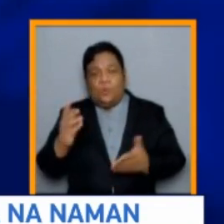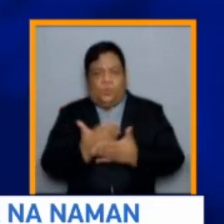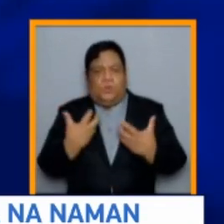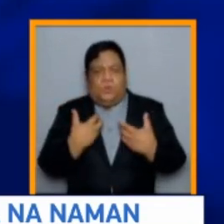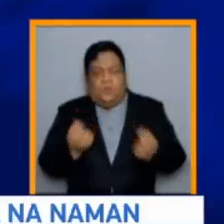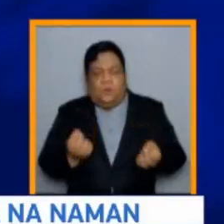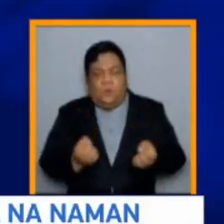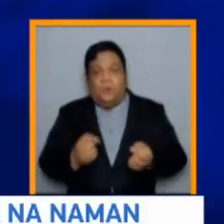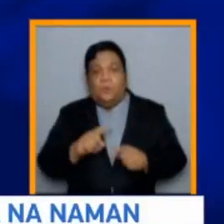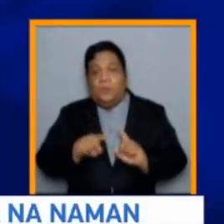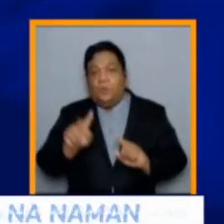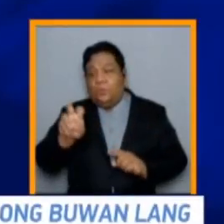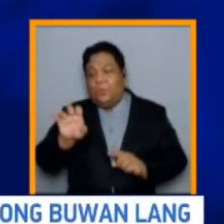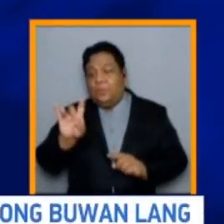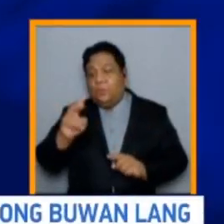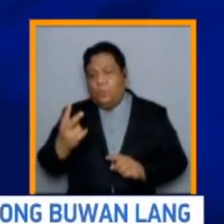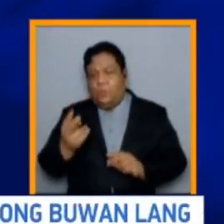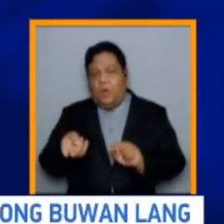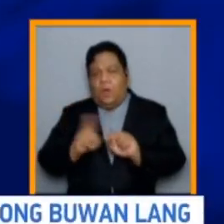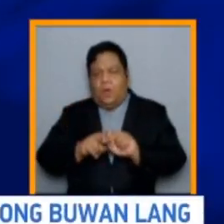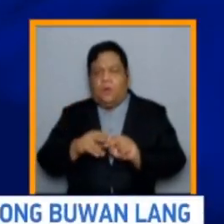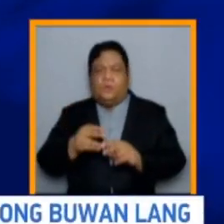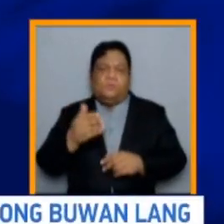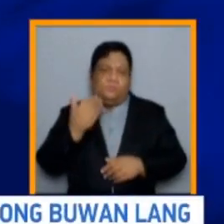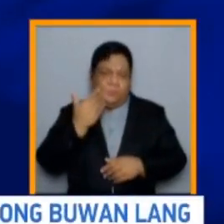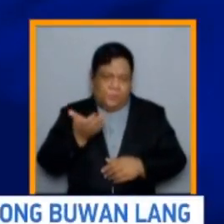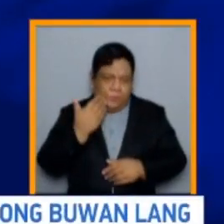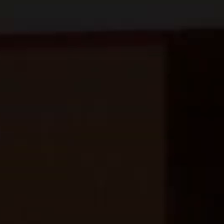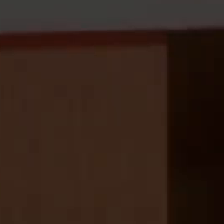nadagdag sa bilang ng mga nasawi.